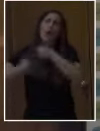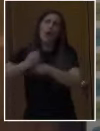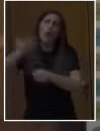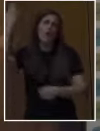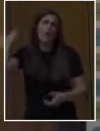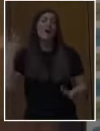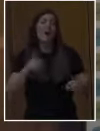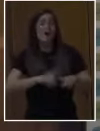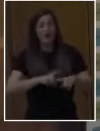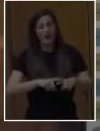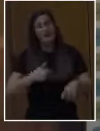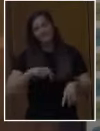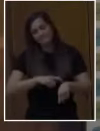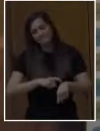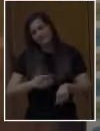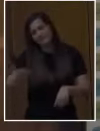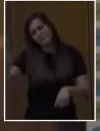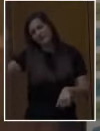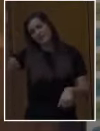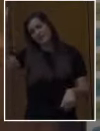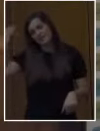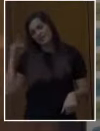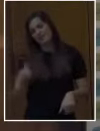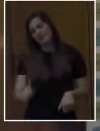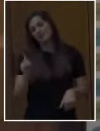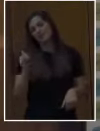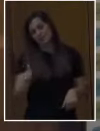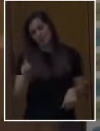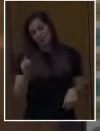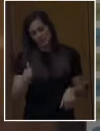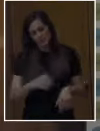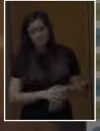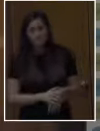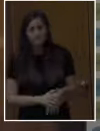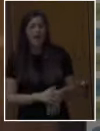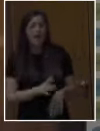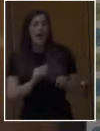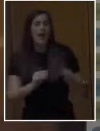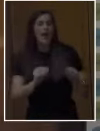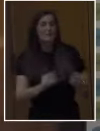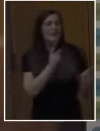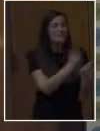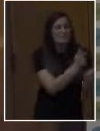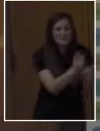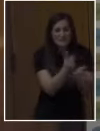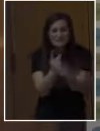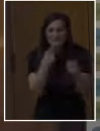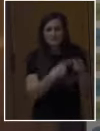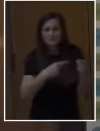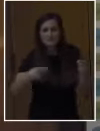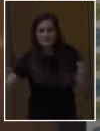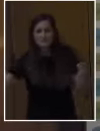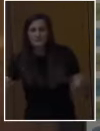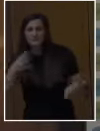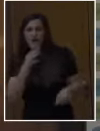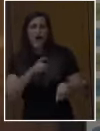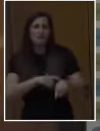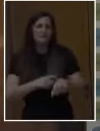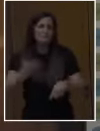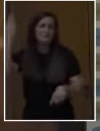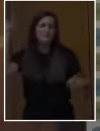έρθει. Η διαφοροποιημένη εκπαίδευση, καλός ή κακός, στην Ελλάδα είναι σε πολύ βρεφικό, νηπιακό